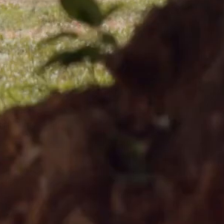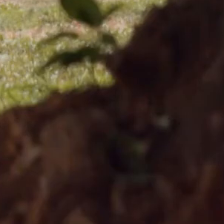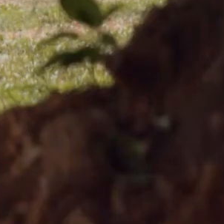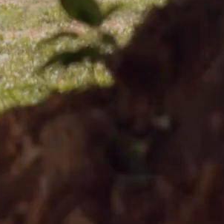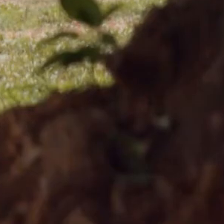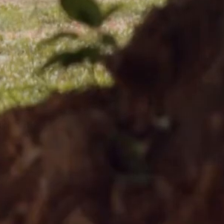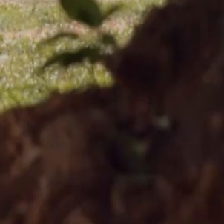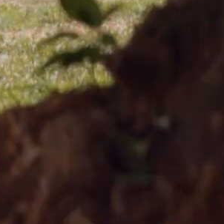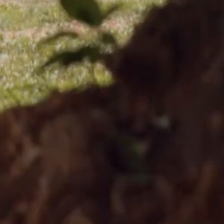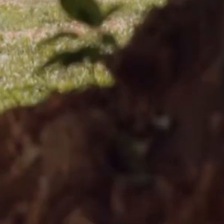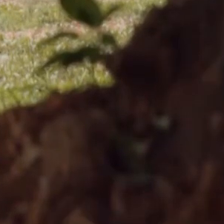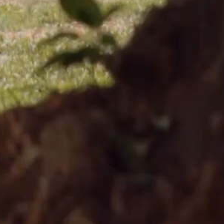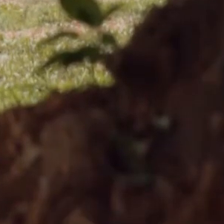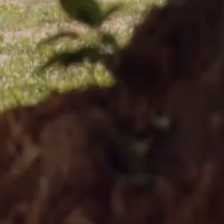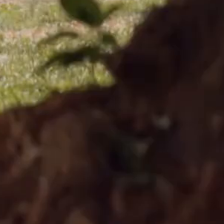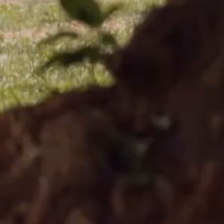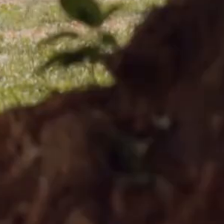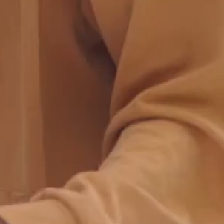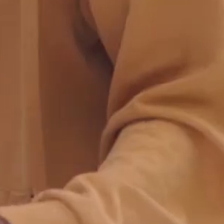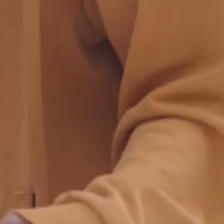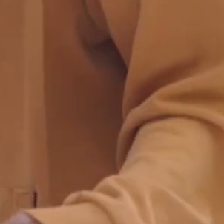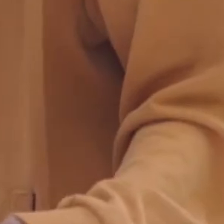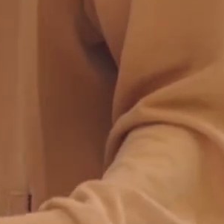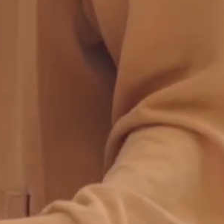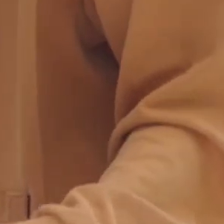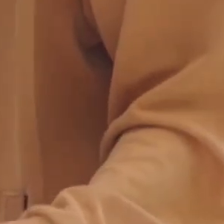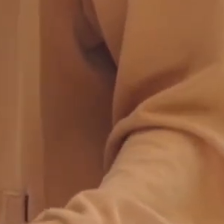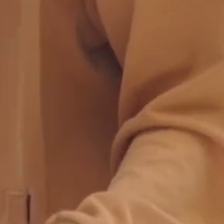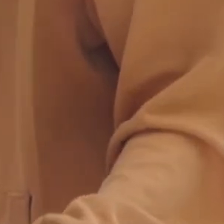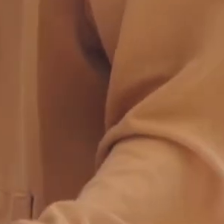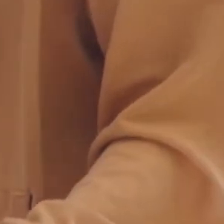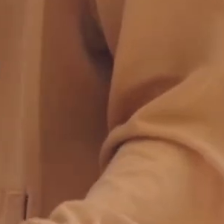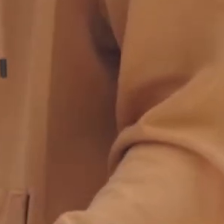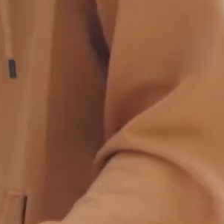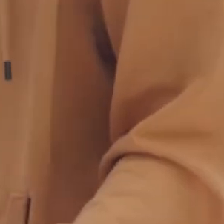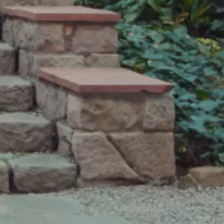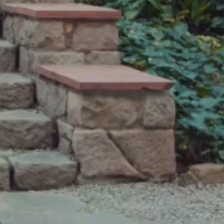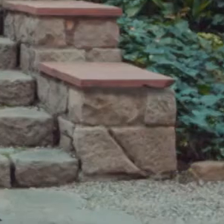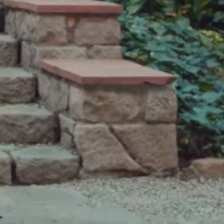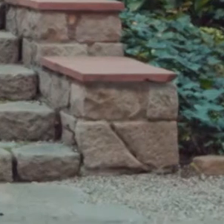gràcies a l'esforç i al treball de tota la comunitat universitària.